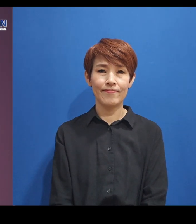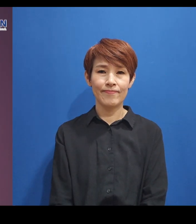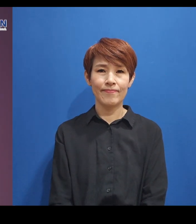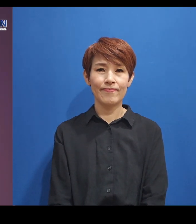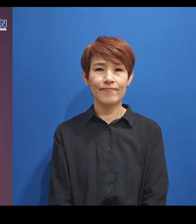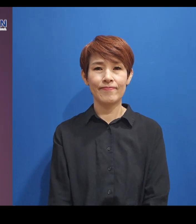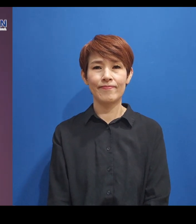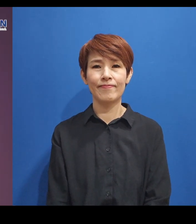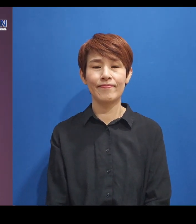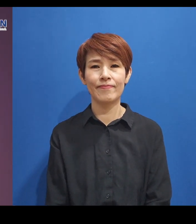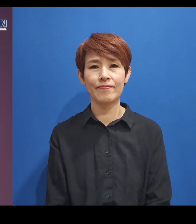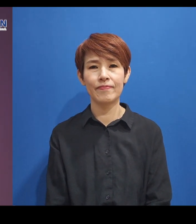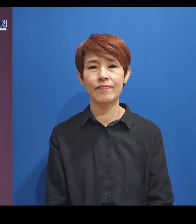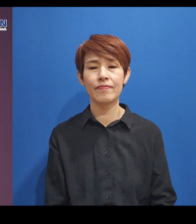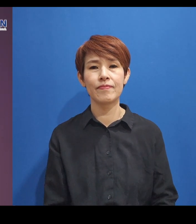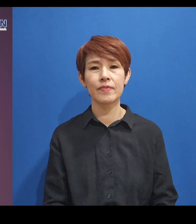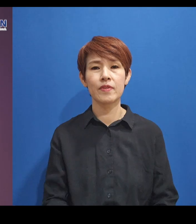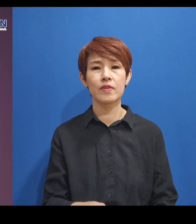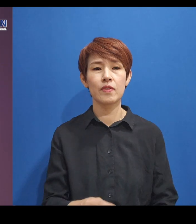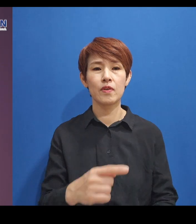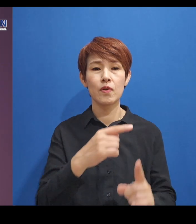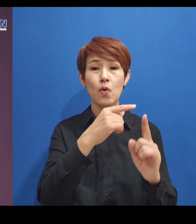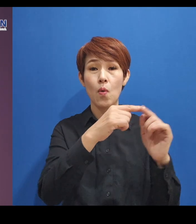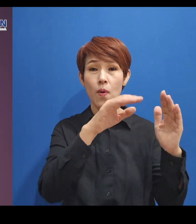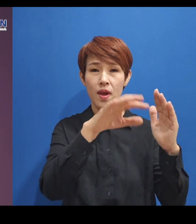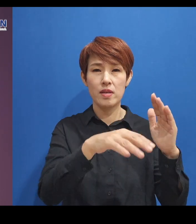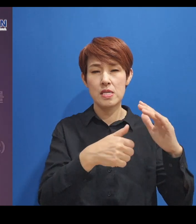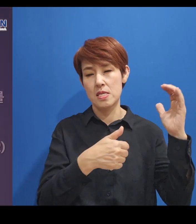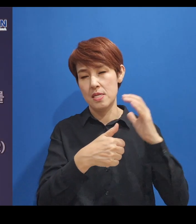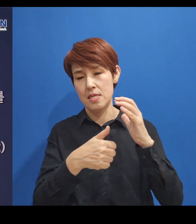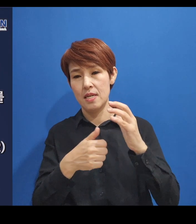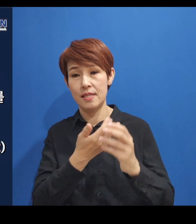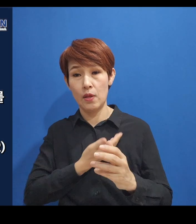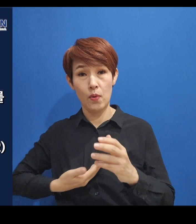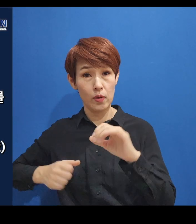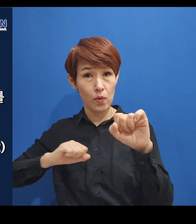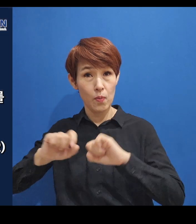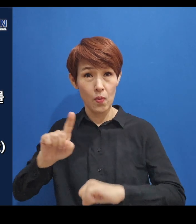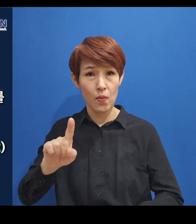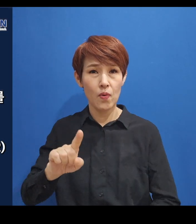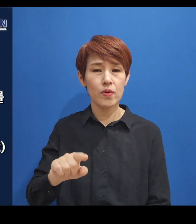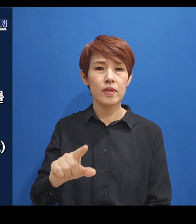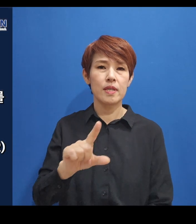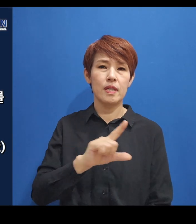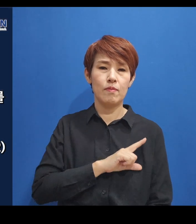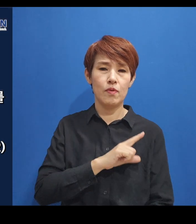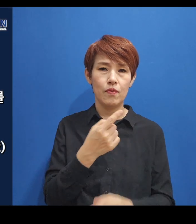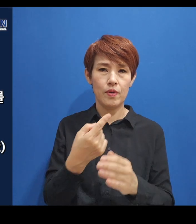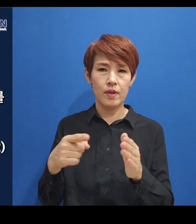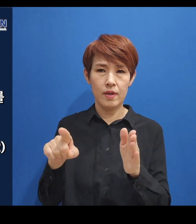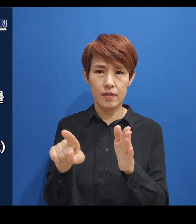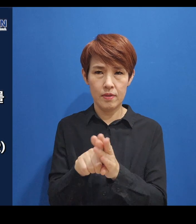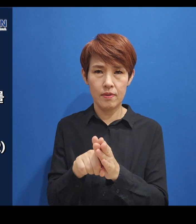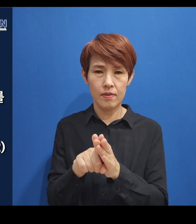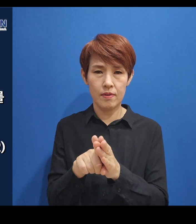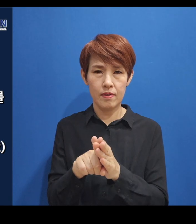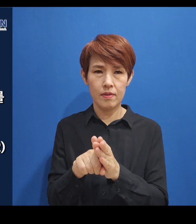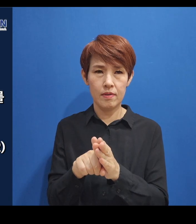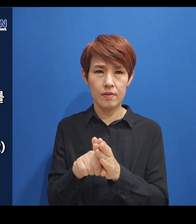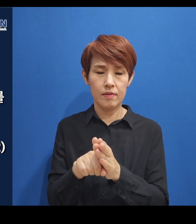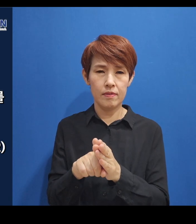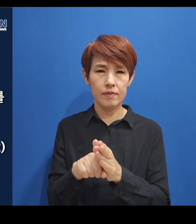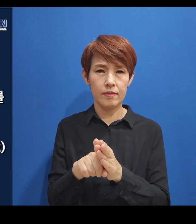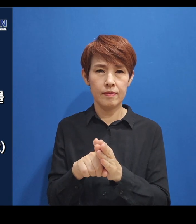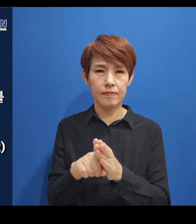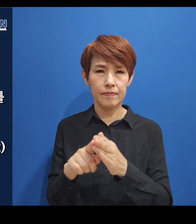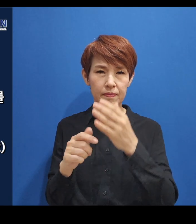이렇게 공회에서 박해를 받고 있던 사도들이 어떻게 행동했는지 한번 볼까요? 그 이름을 위하여 능욕받는